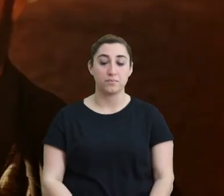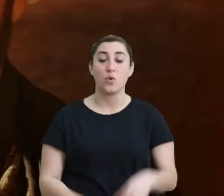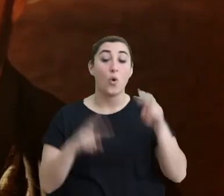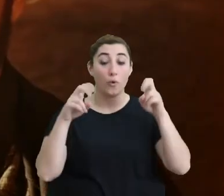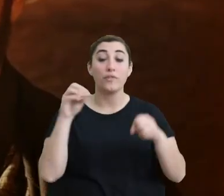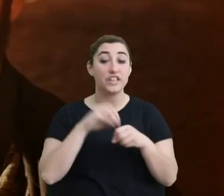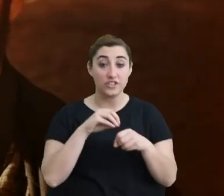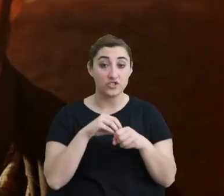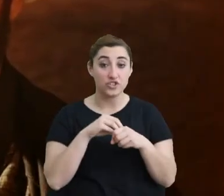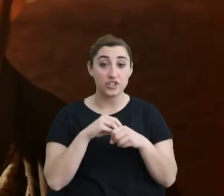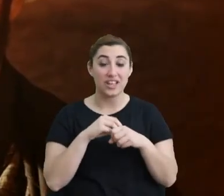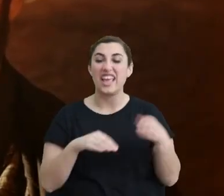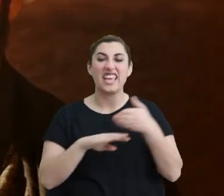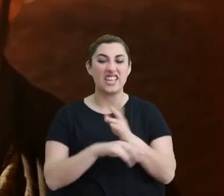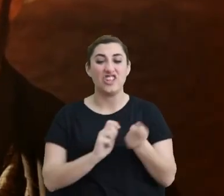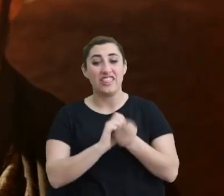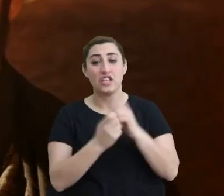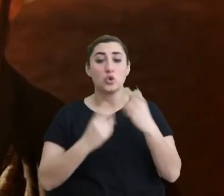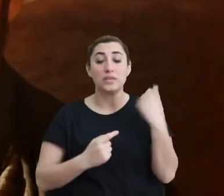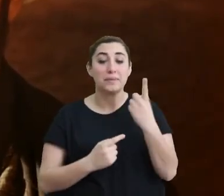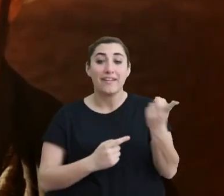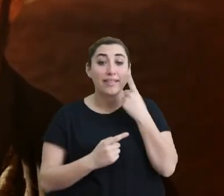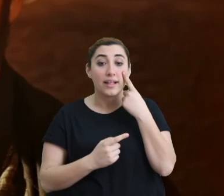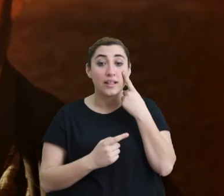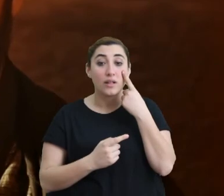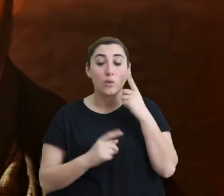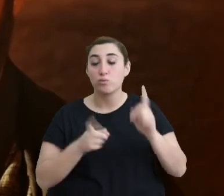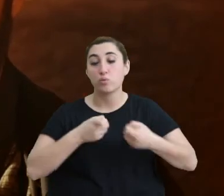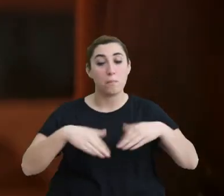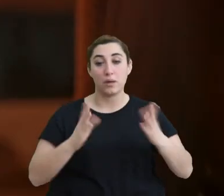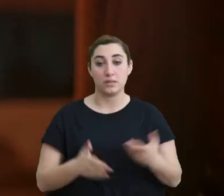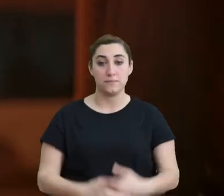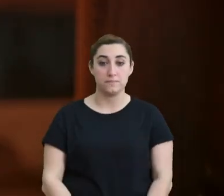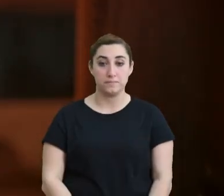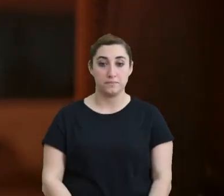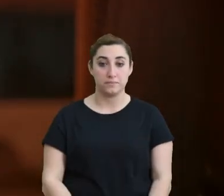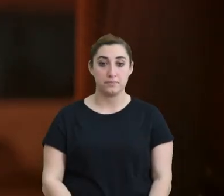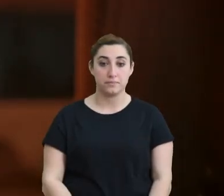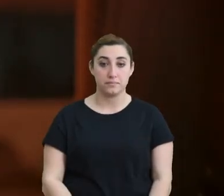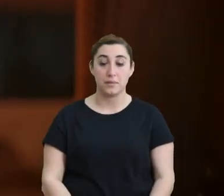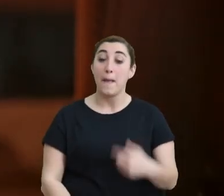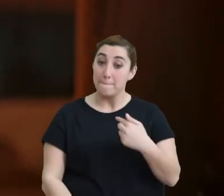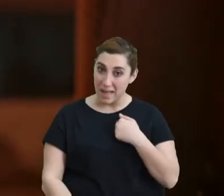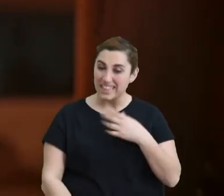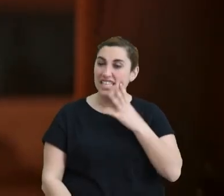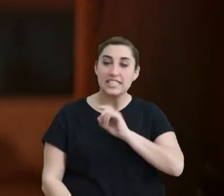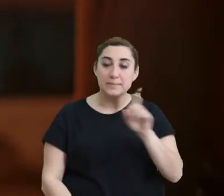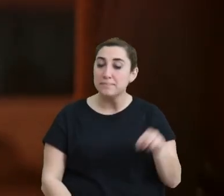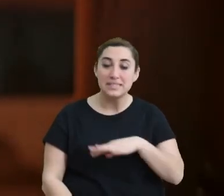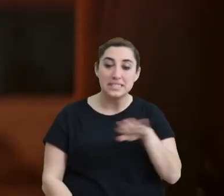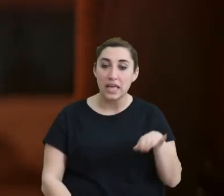Olayda hakikati değiştirecek bir delil bulunmamaktadır. Ben